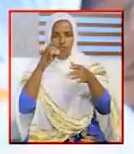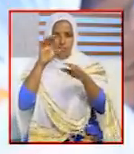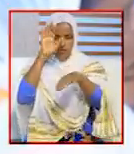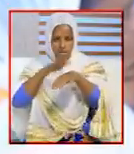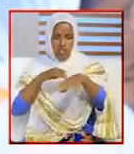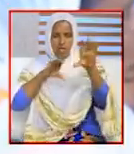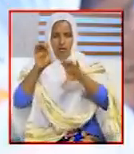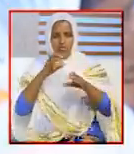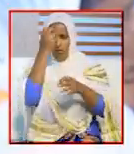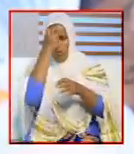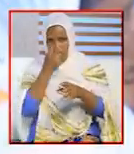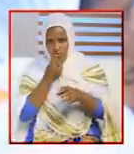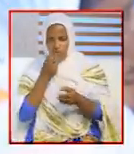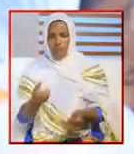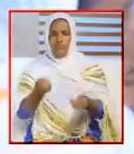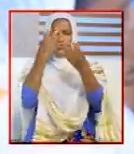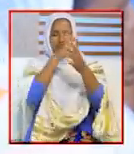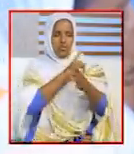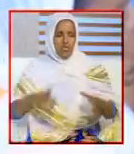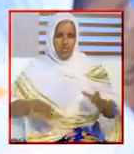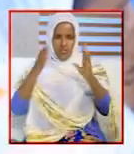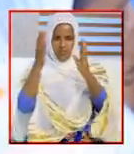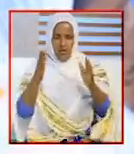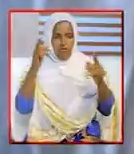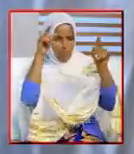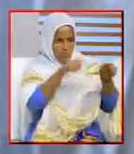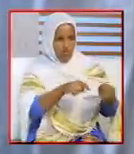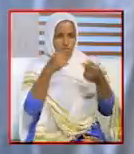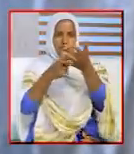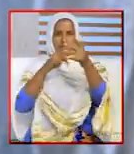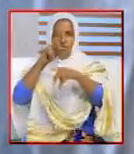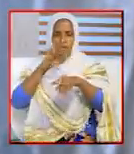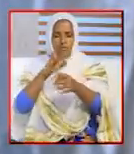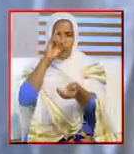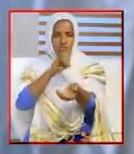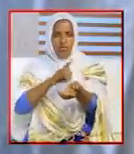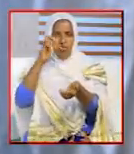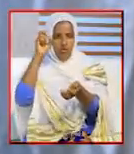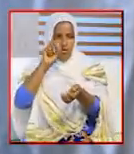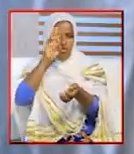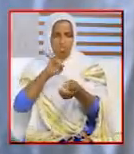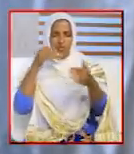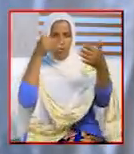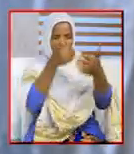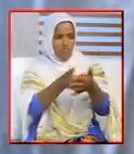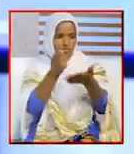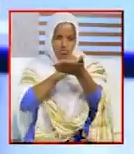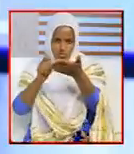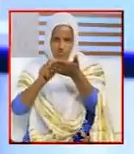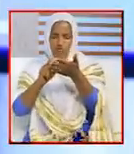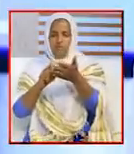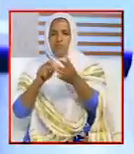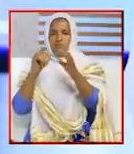በጉባኤው ጥሪ የተደረገላቸው ወላጆችና በርካታ መመናን የታደሙ ሲሆን በዚህ ዝግጅት በዶክተር ወሰን አርጋው የቀረበውን